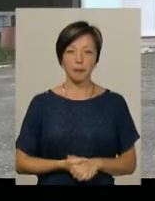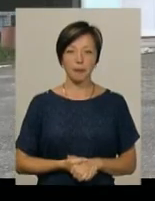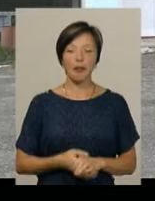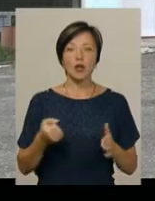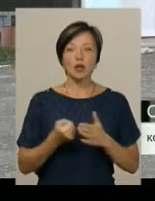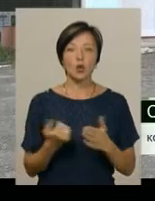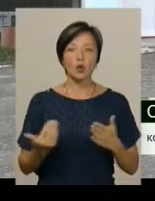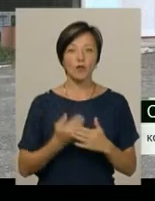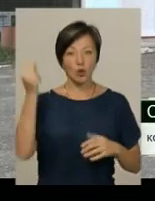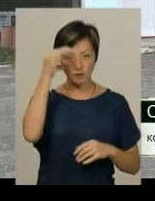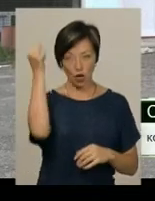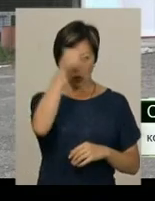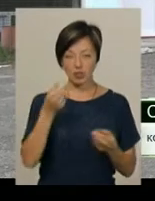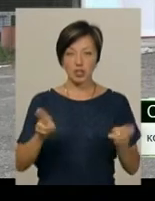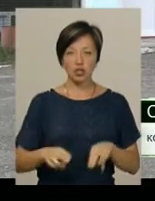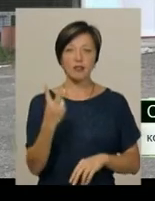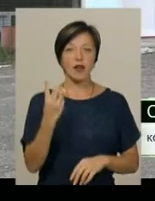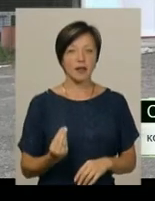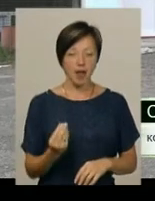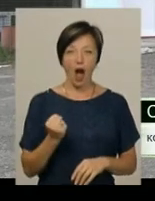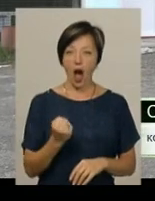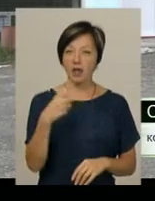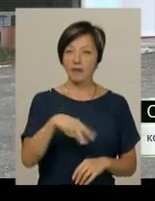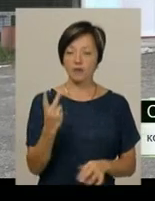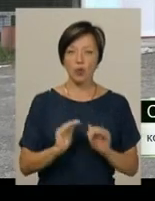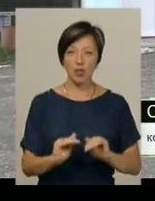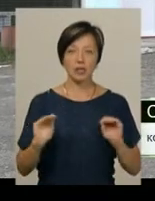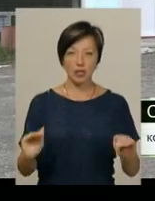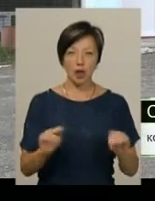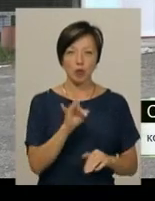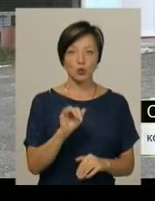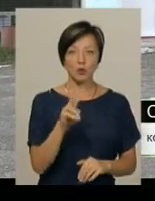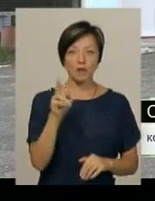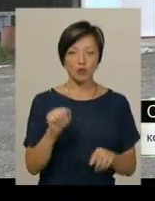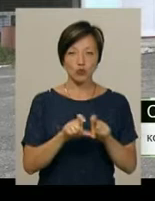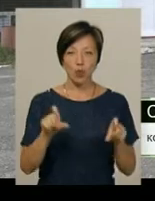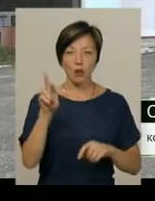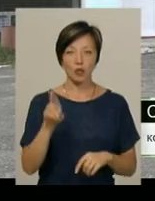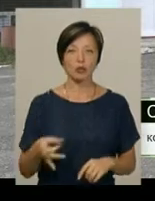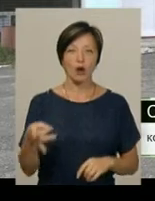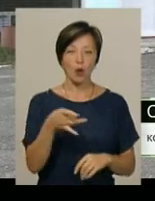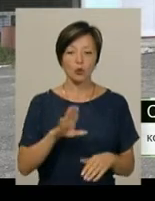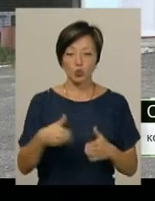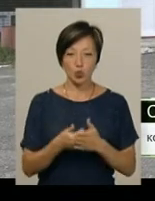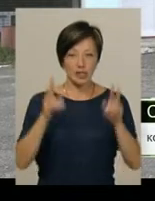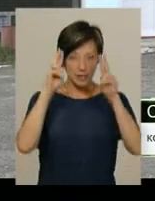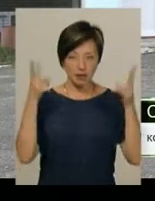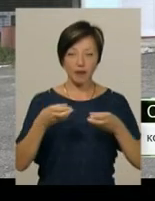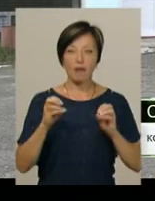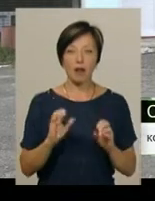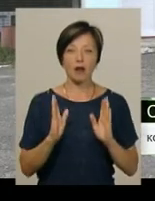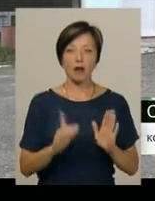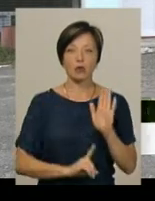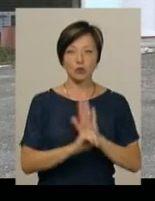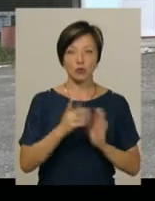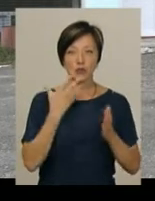До нового навчального року залишилося два дні, а 22 учнів Проскурівської школи Ярмолинецького району досі не знають, де